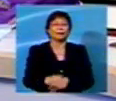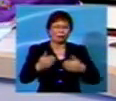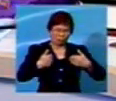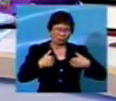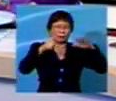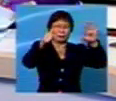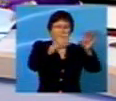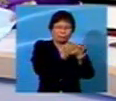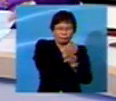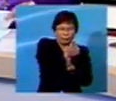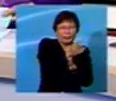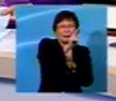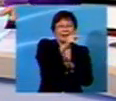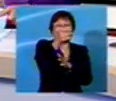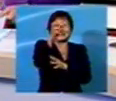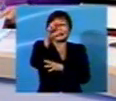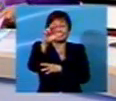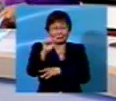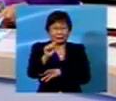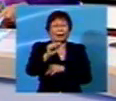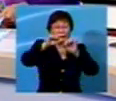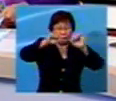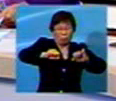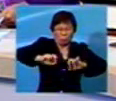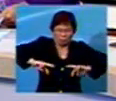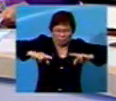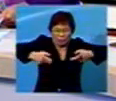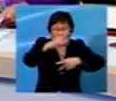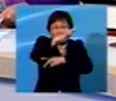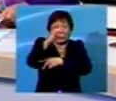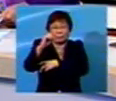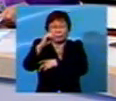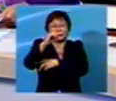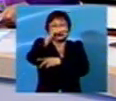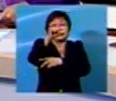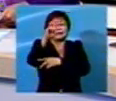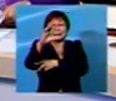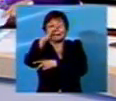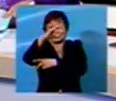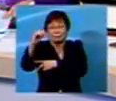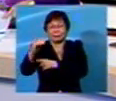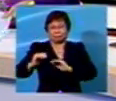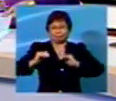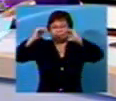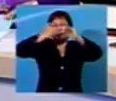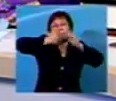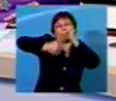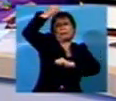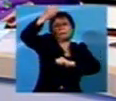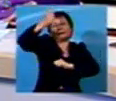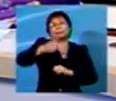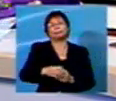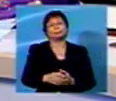en bidang keberhasilan utama yang diyakini mampu membawa Syarikat berkaitan kerajaan ini ke tahap yang lebih